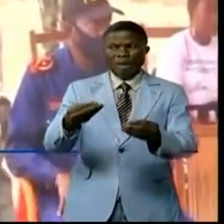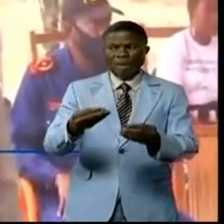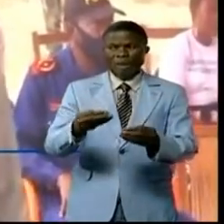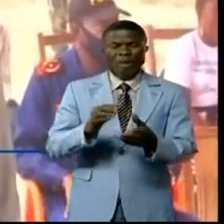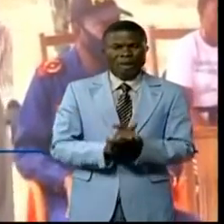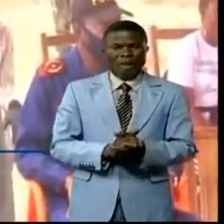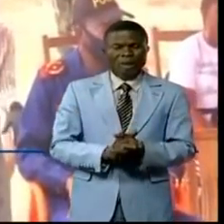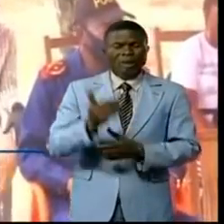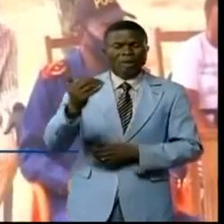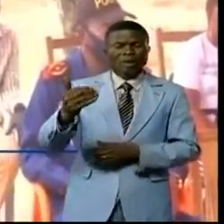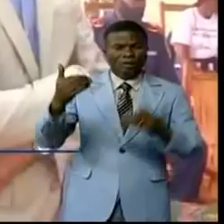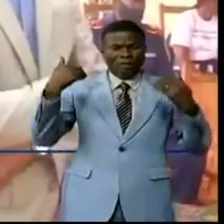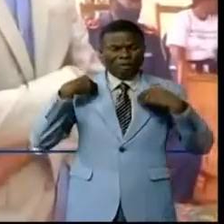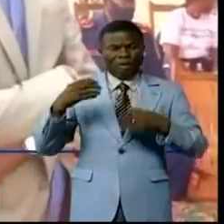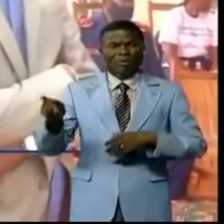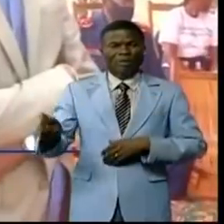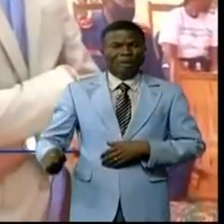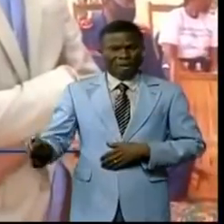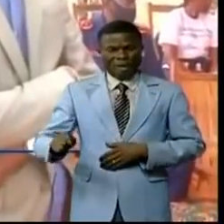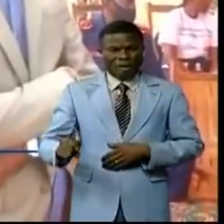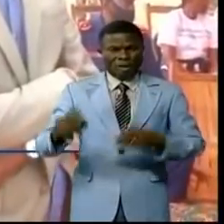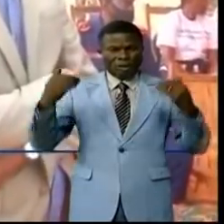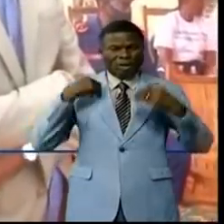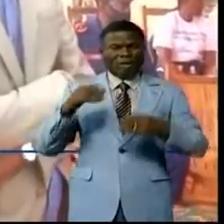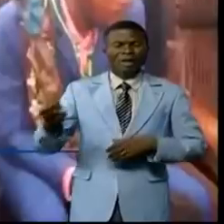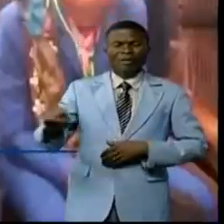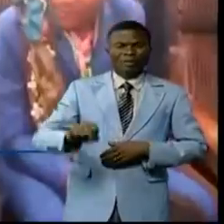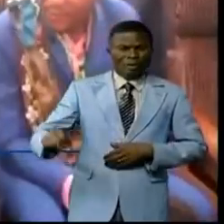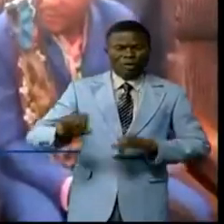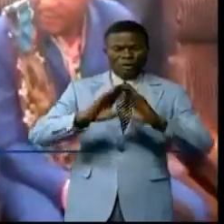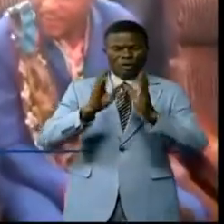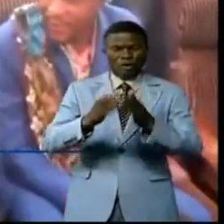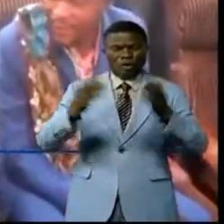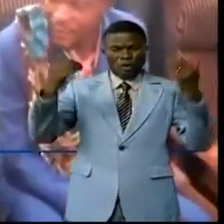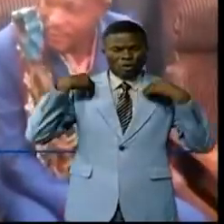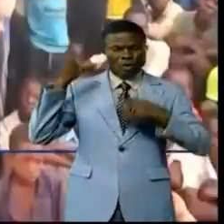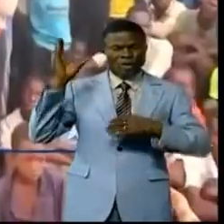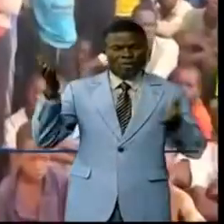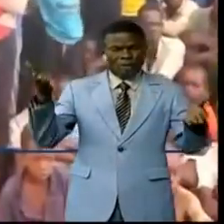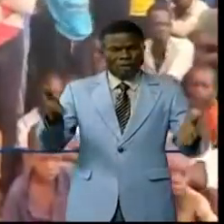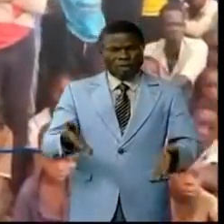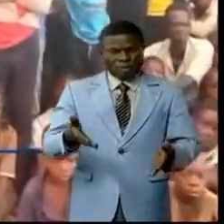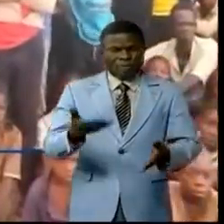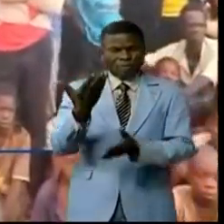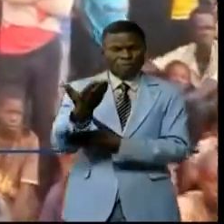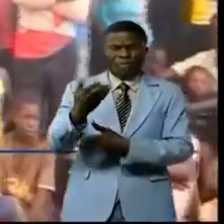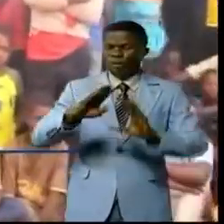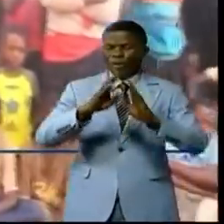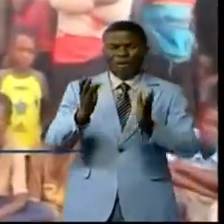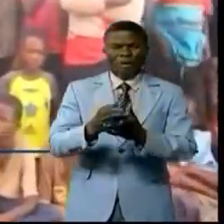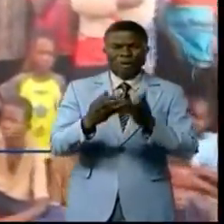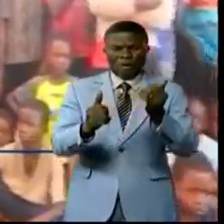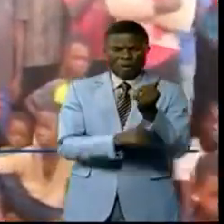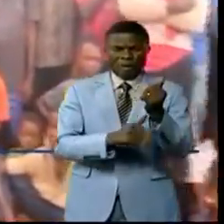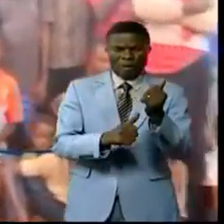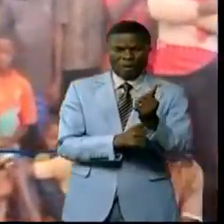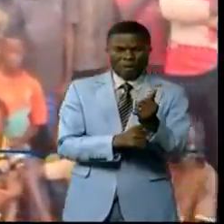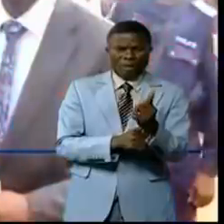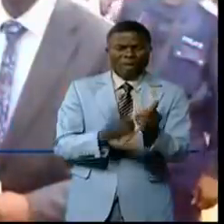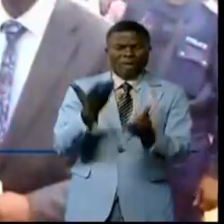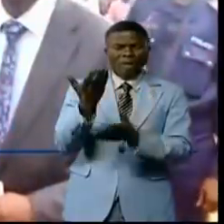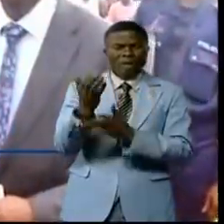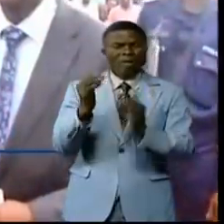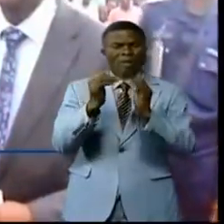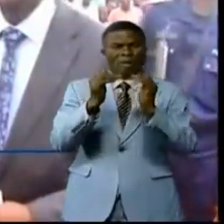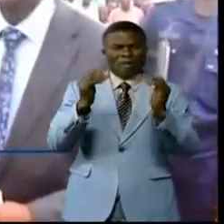de Nganajika, le chef de secteur, toute la notabilité réunie, a appelé tout le monde à privilégier la paix qui est